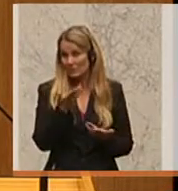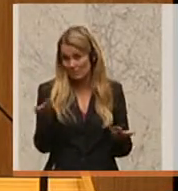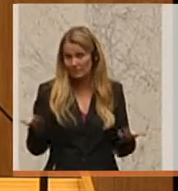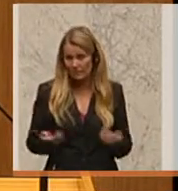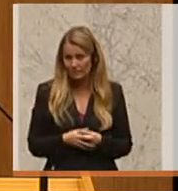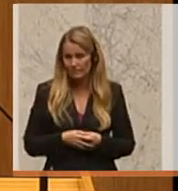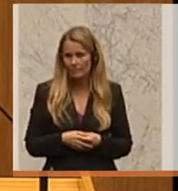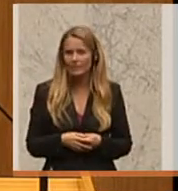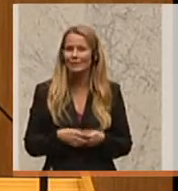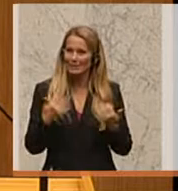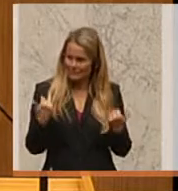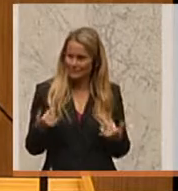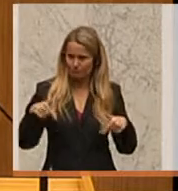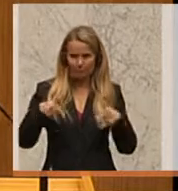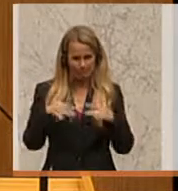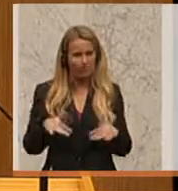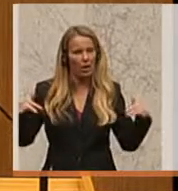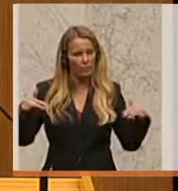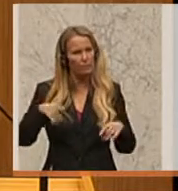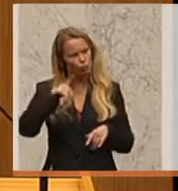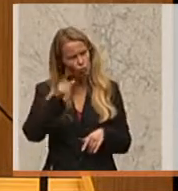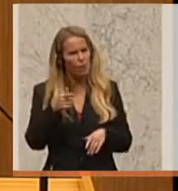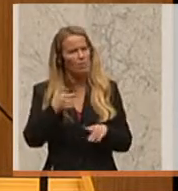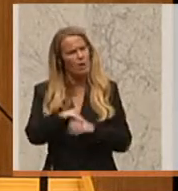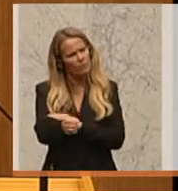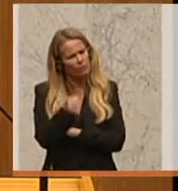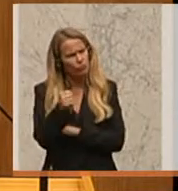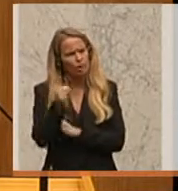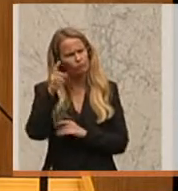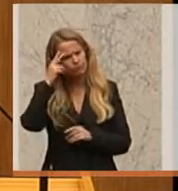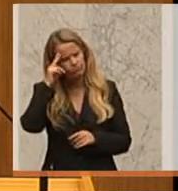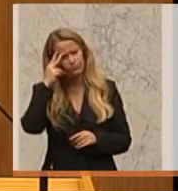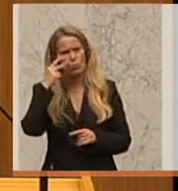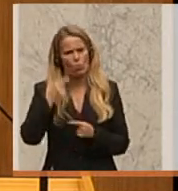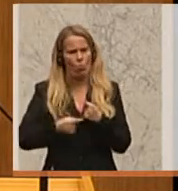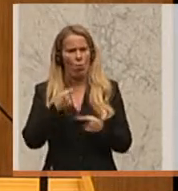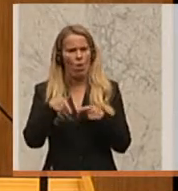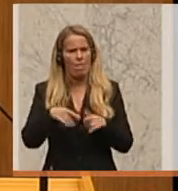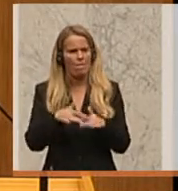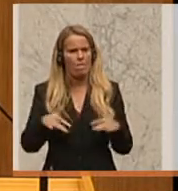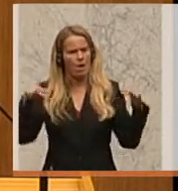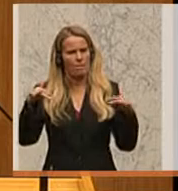sich jetzt das Parlament ein wenig verstärkt besinnen auf die Rolle des Parlaments und das